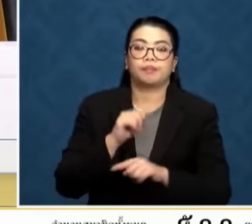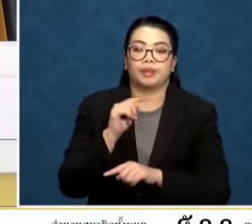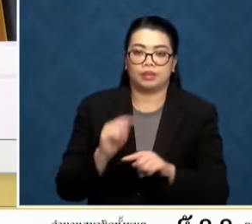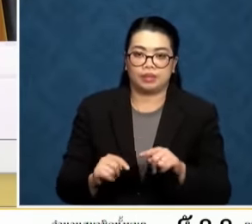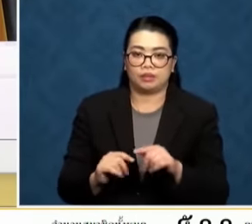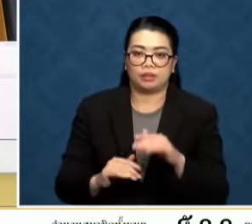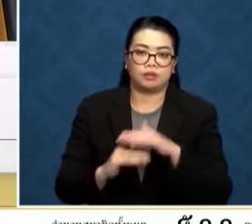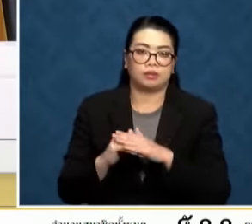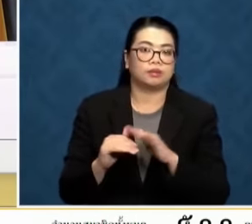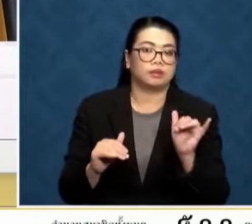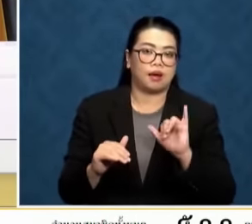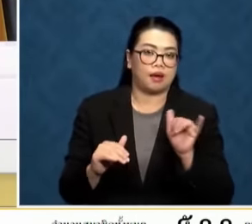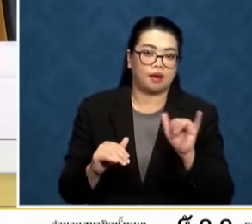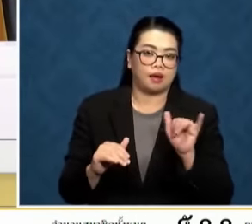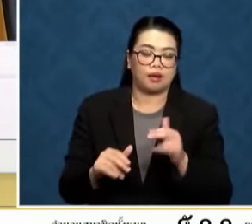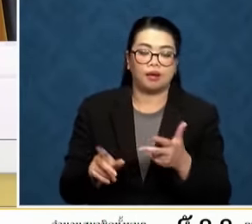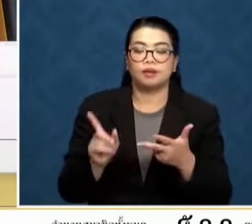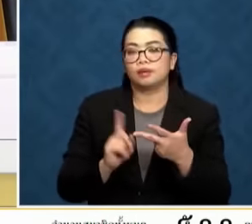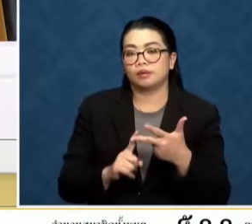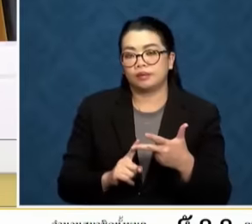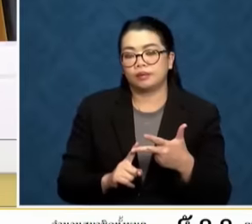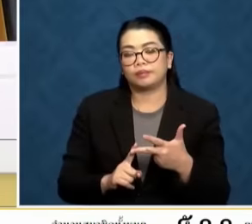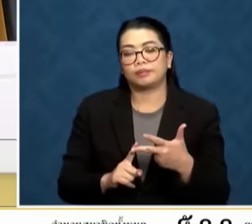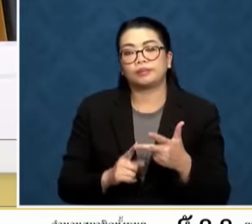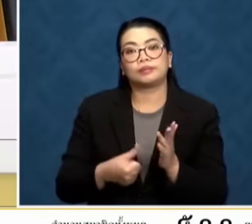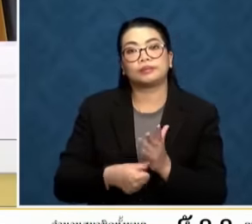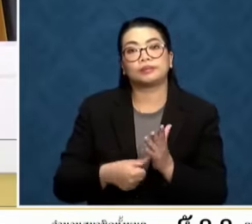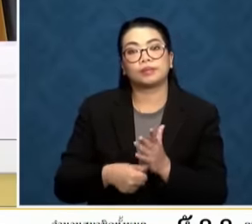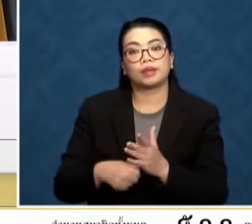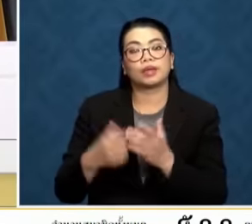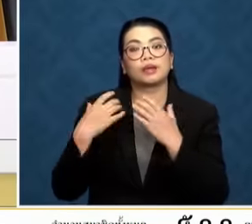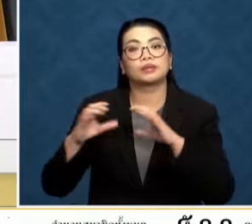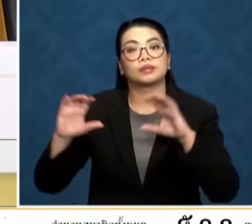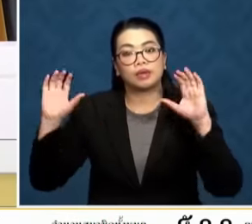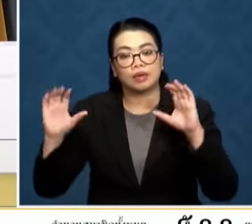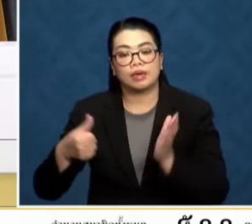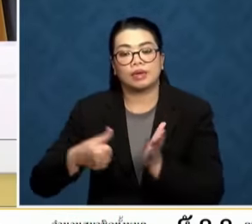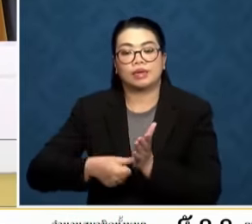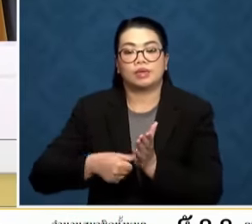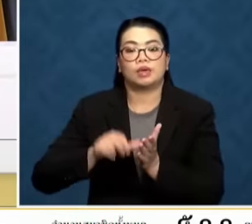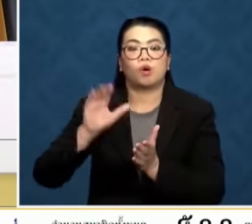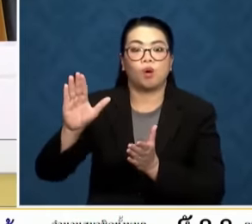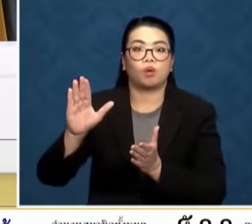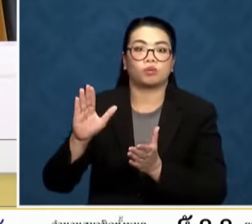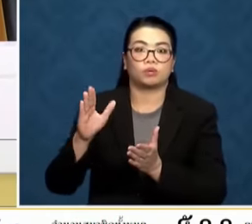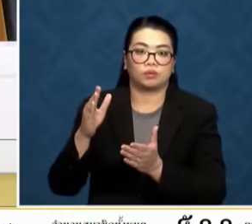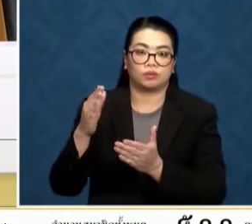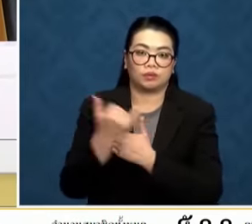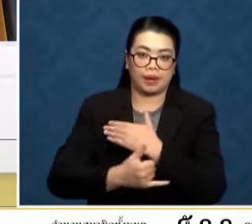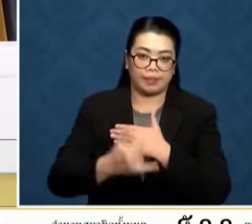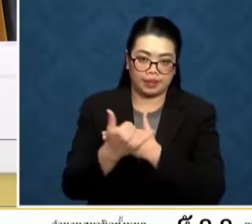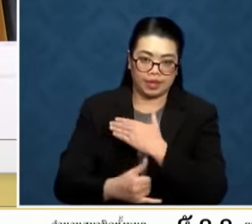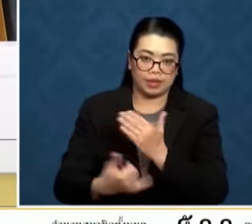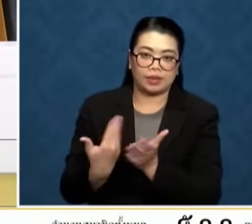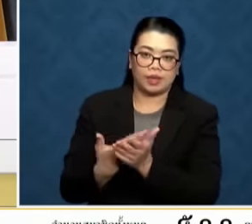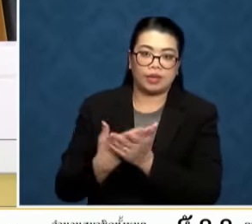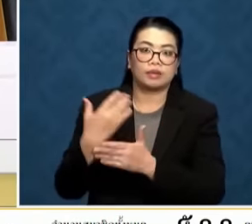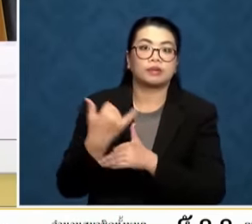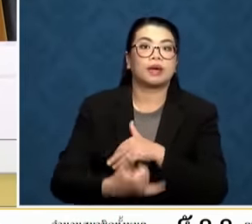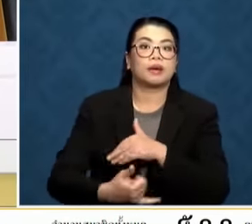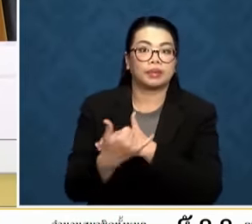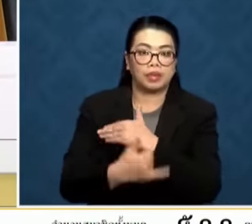19%ประเด็นที่ 3ครับหนี้สาธารณะที่เป็นสกุลเงินต่างประเทศต้องน้อยกว่า